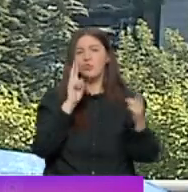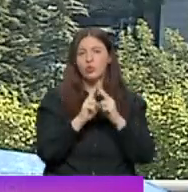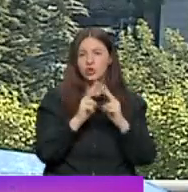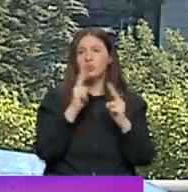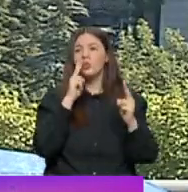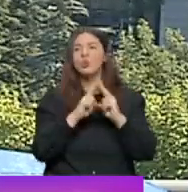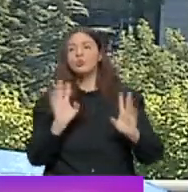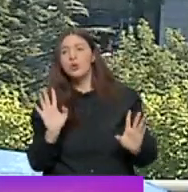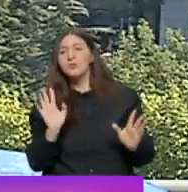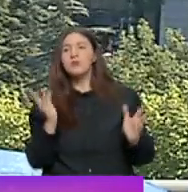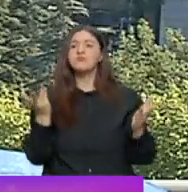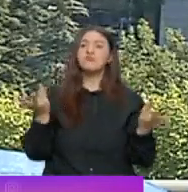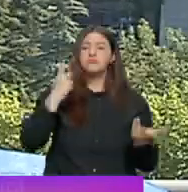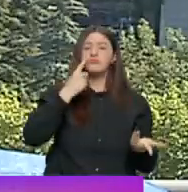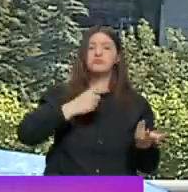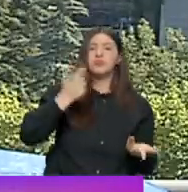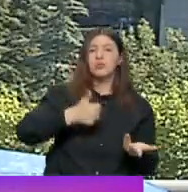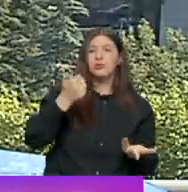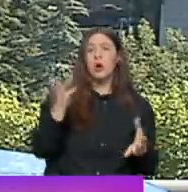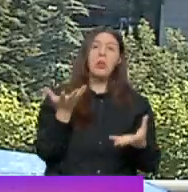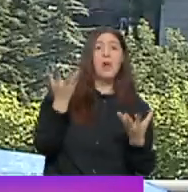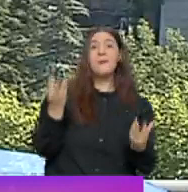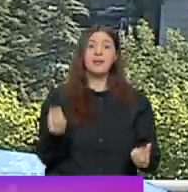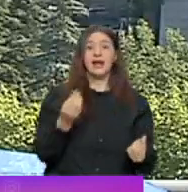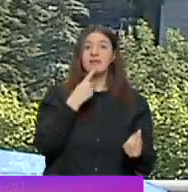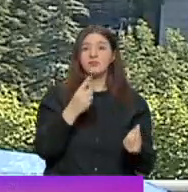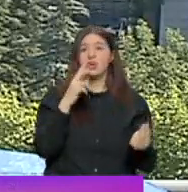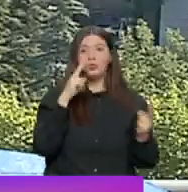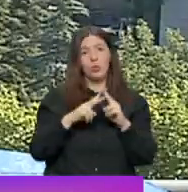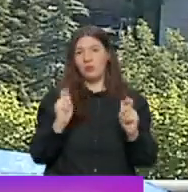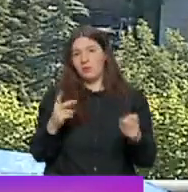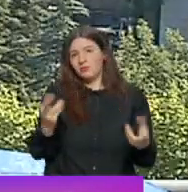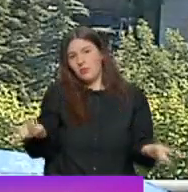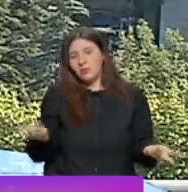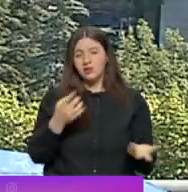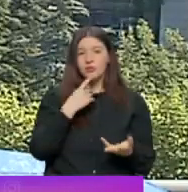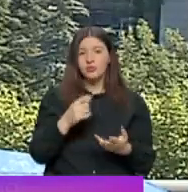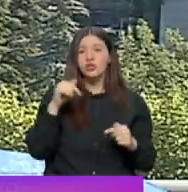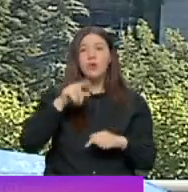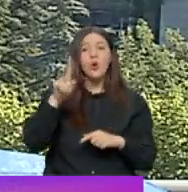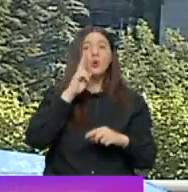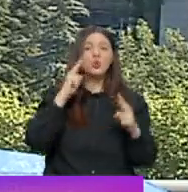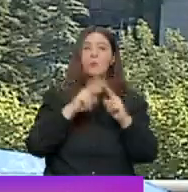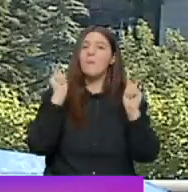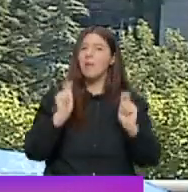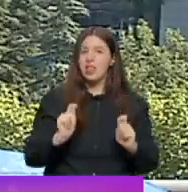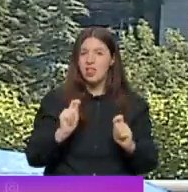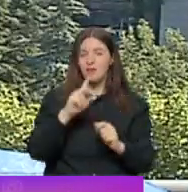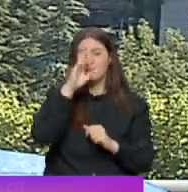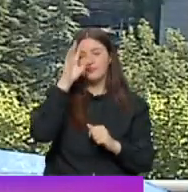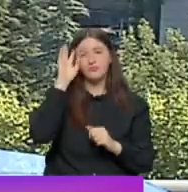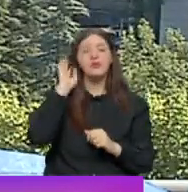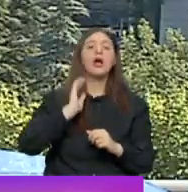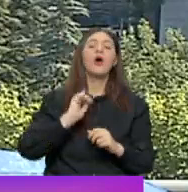mi, görüşmeyecekler mi? Cumhurbaşkanı olabilir demişti. Hani görüşebiliriz tabii demişti. Şimdi o görüşme gerçekleşti.